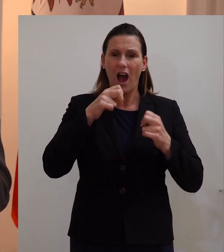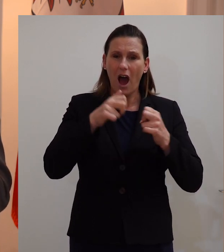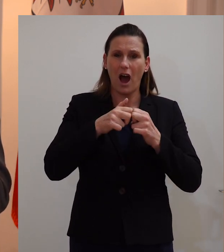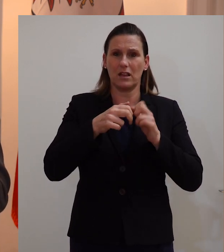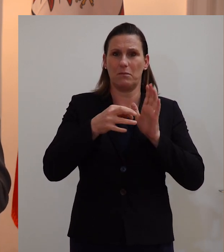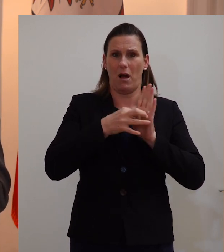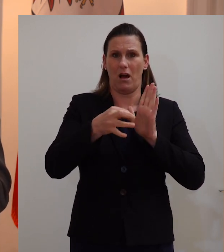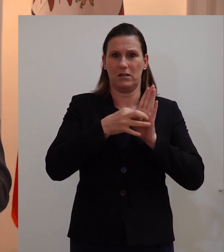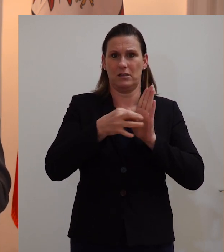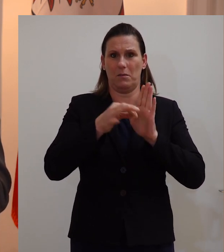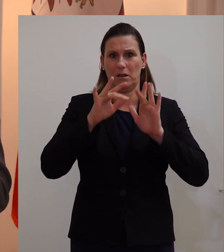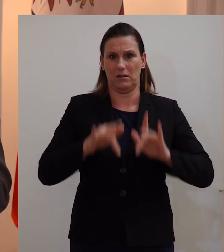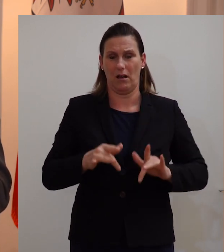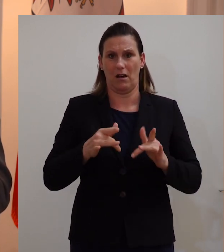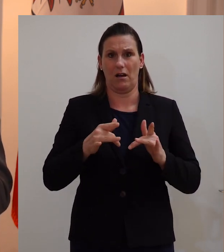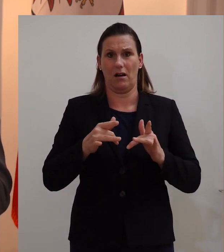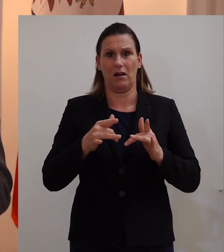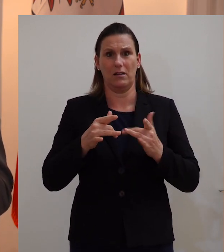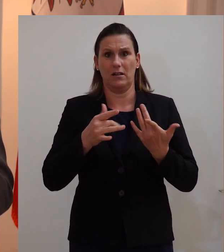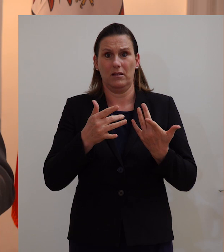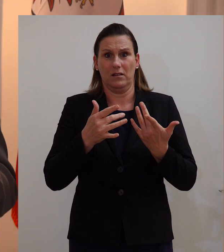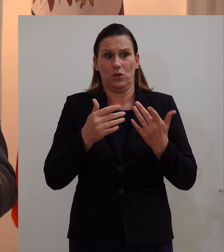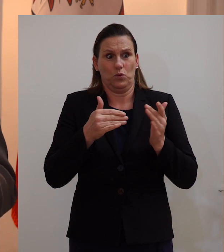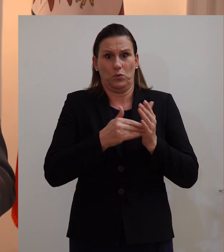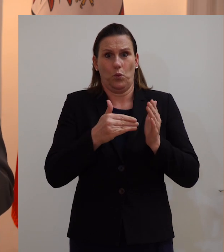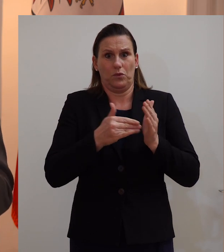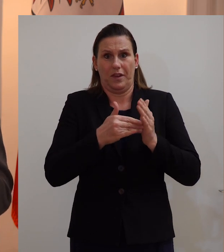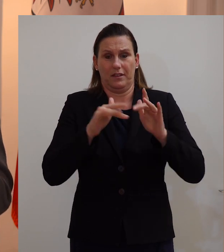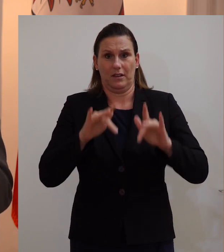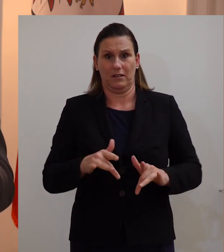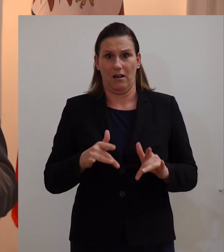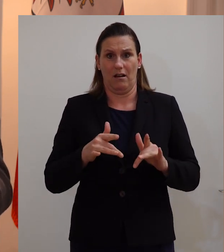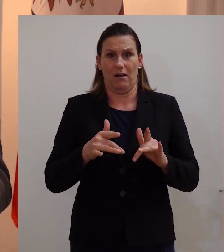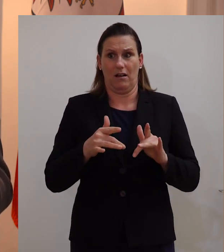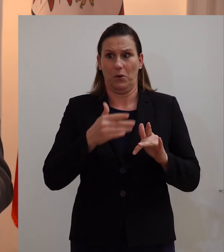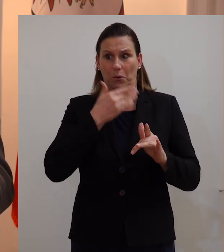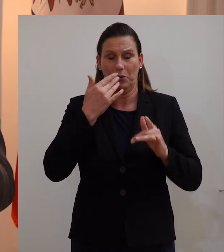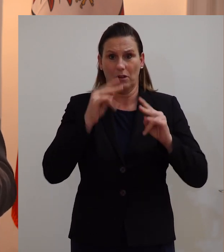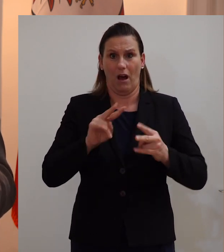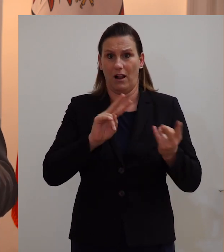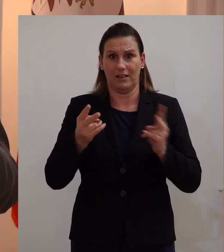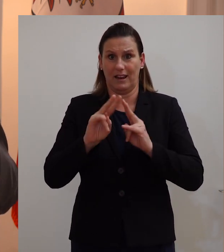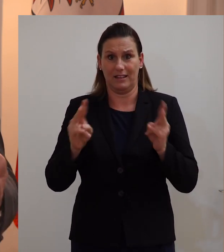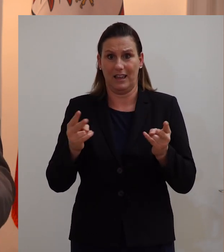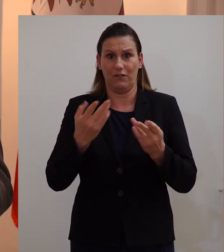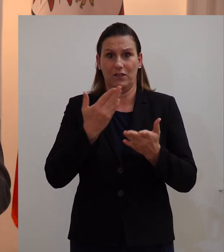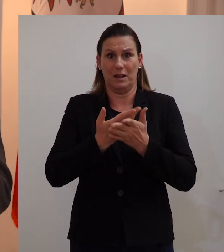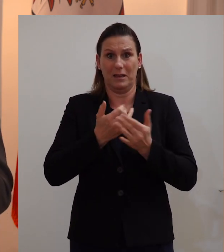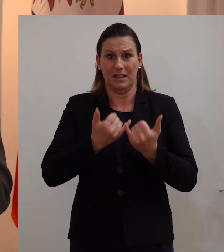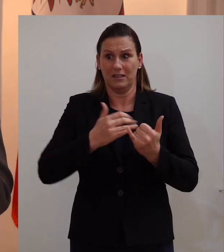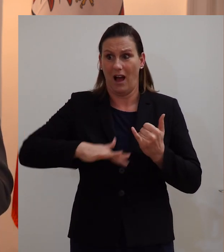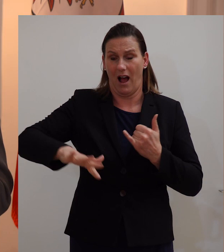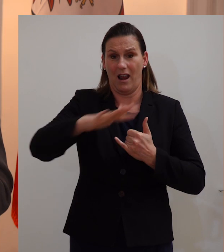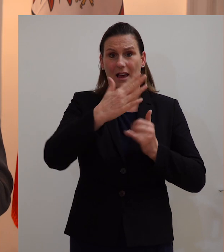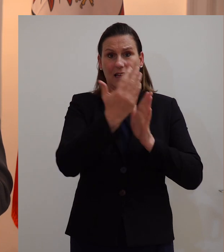die dringend notwendig und alternativlos waren. Nun liegt es an uns allen, die geltenden Regeln